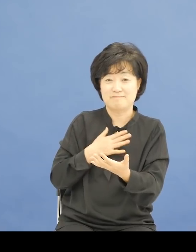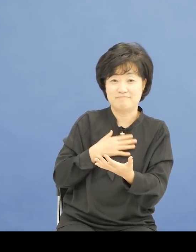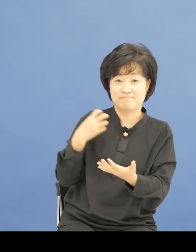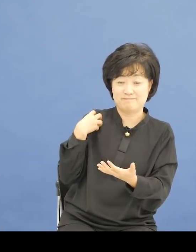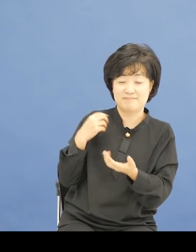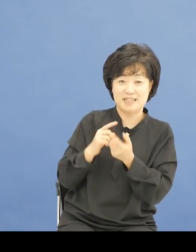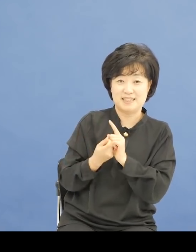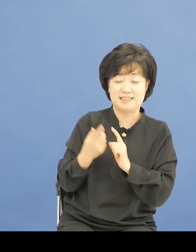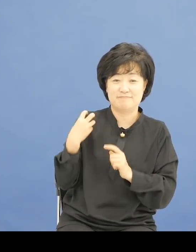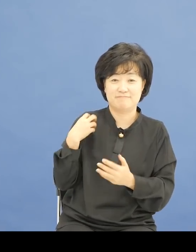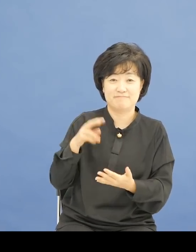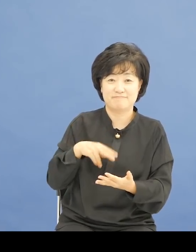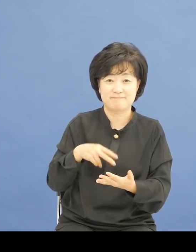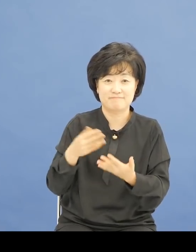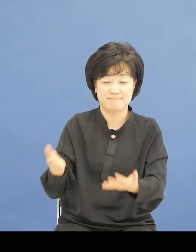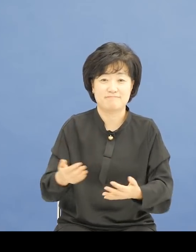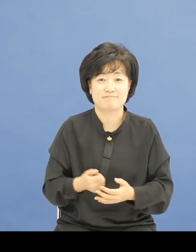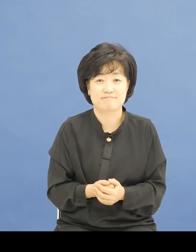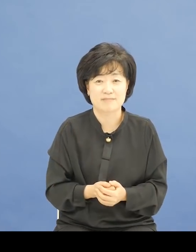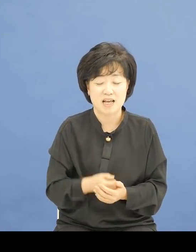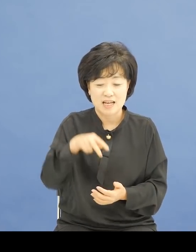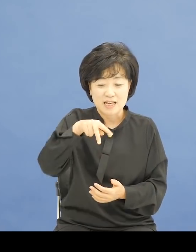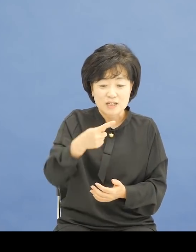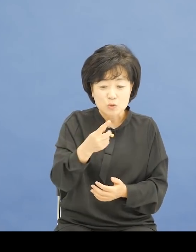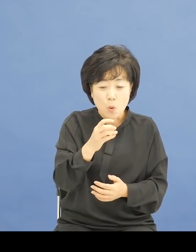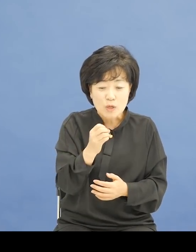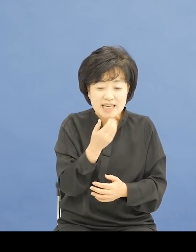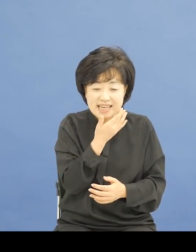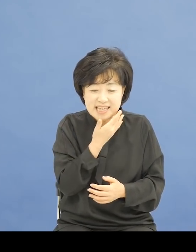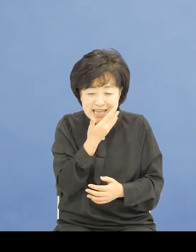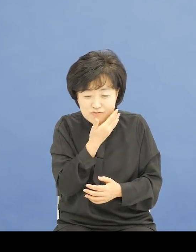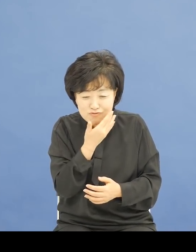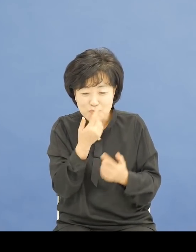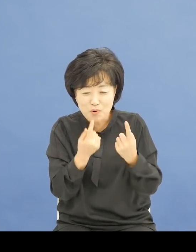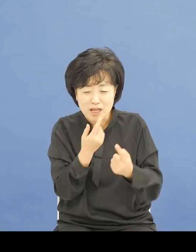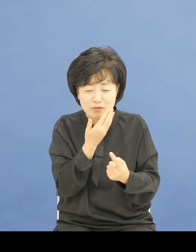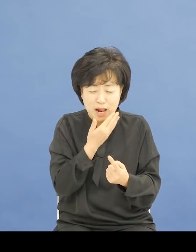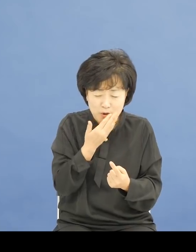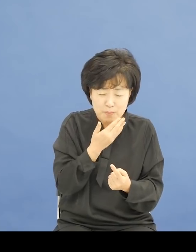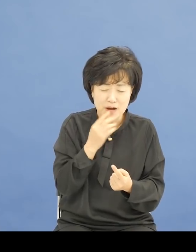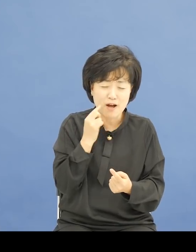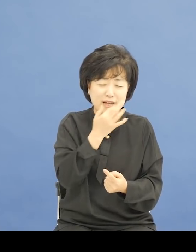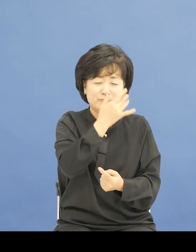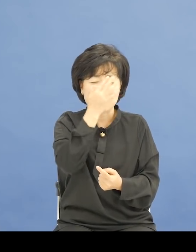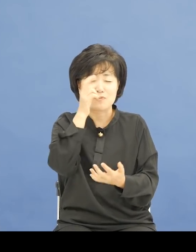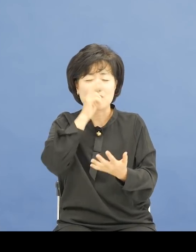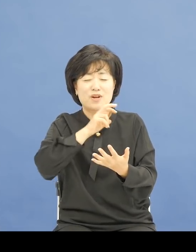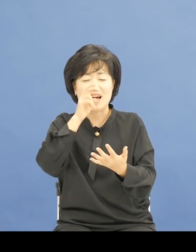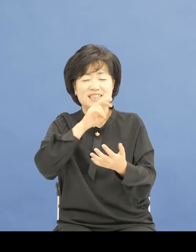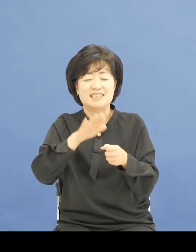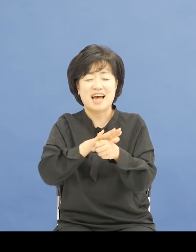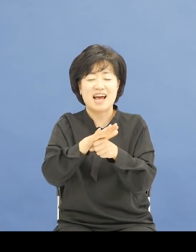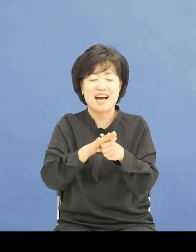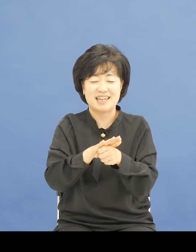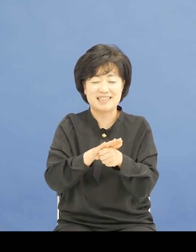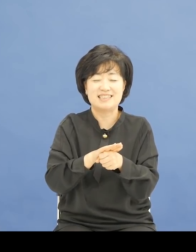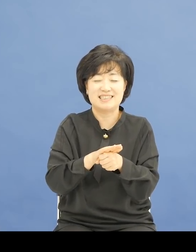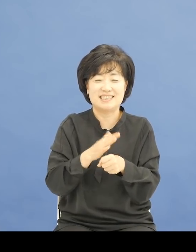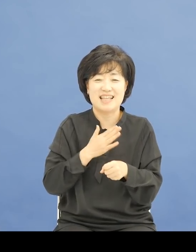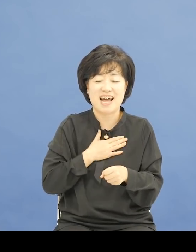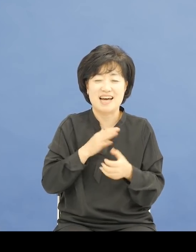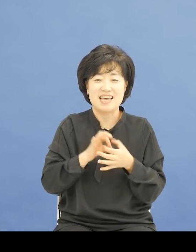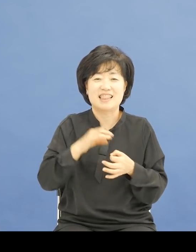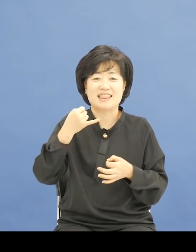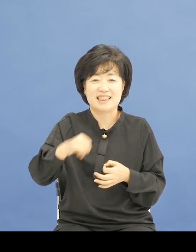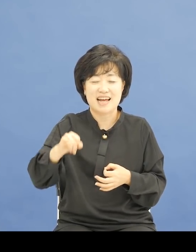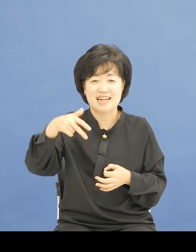지은 씨 거. 야, 송이꿀보다도 달콤하고 아름다운 노래를 부르는 사랑하는 나의